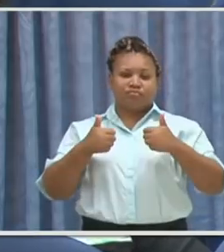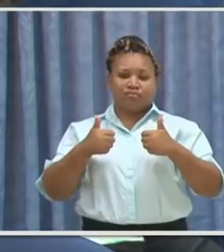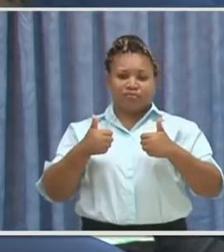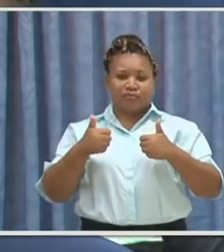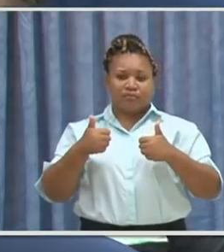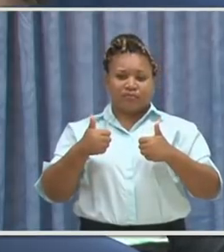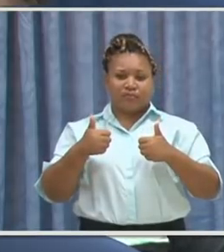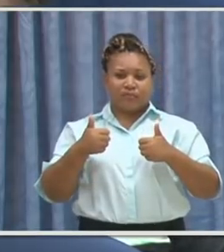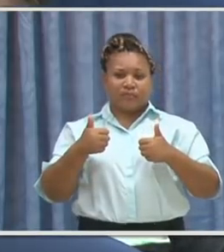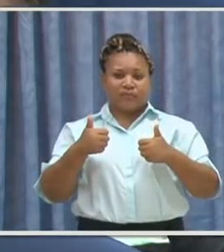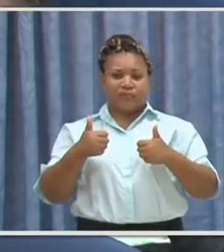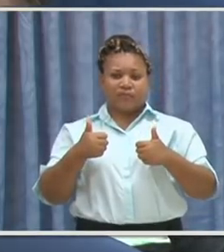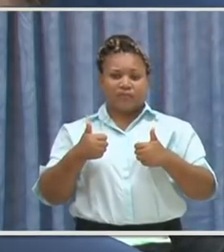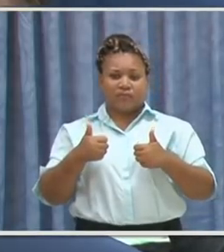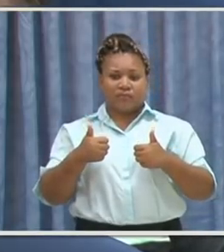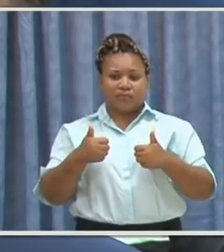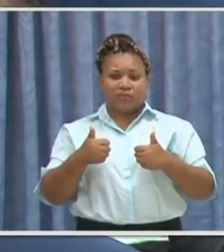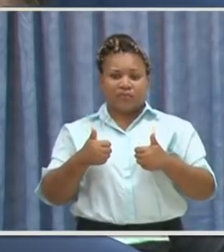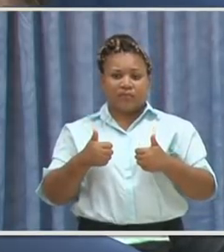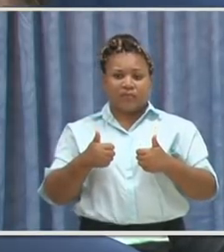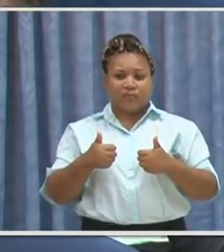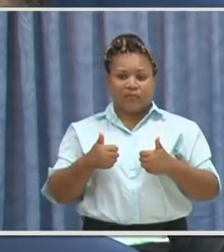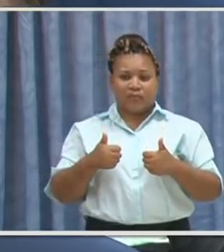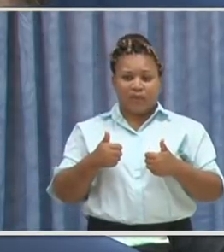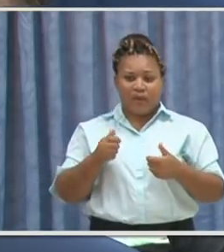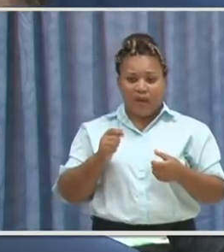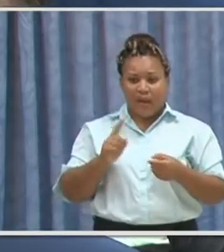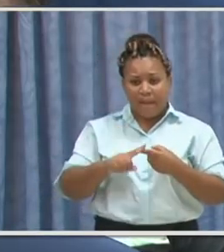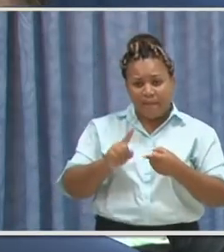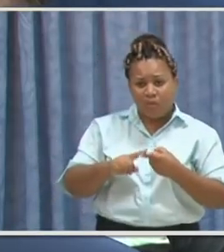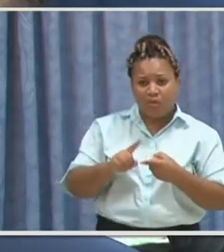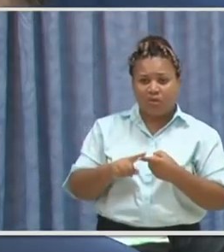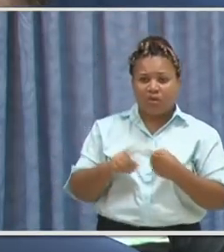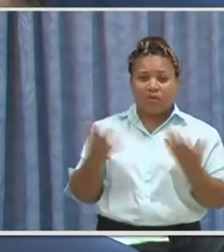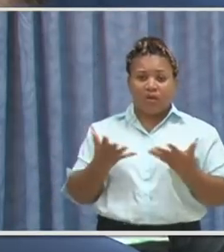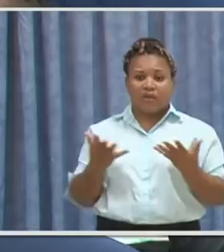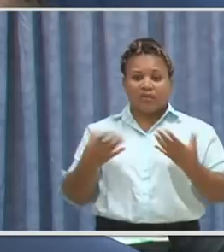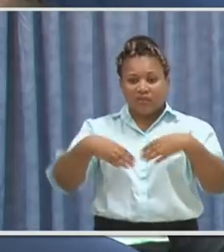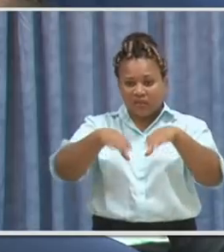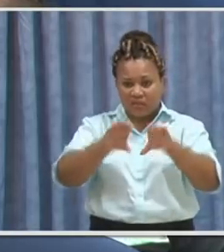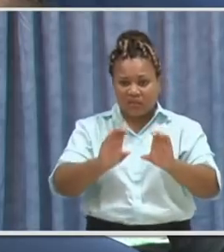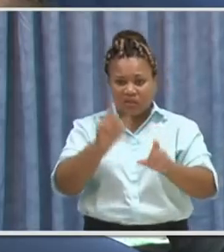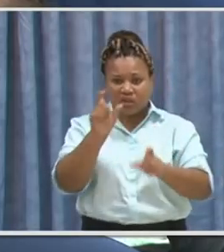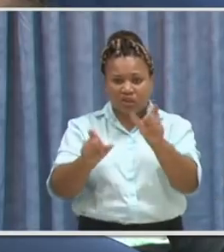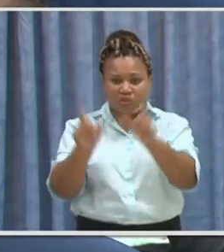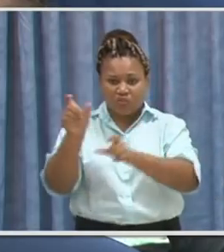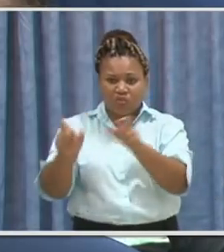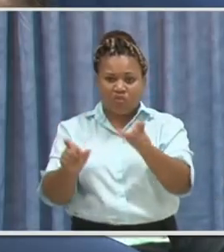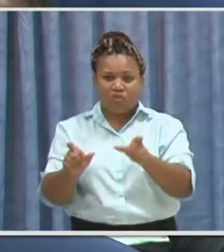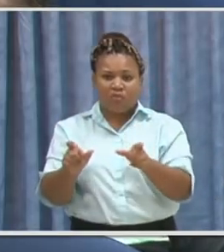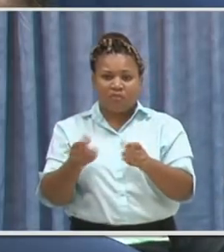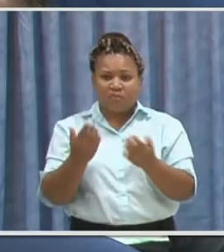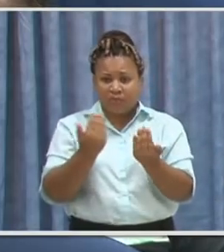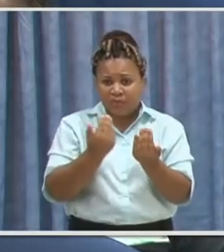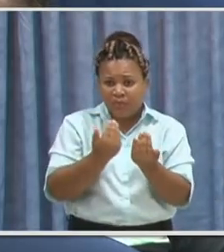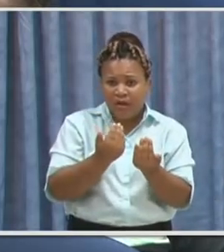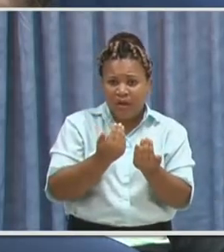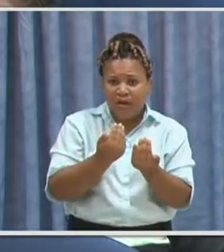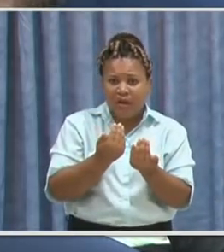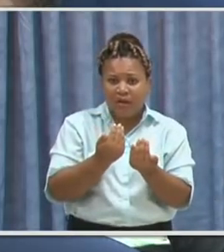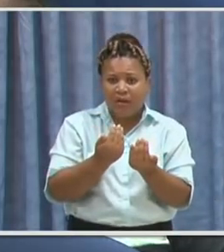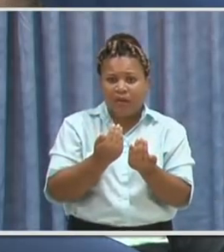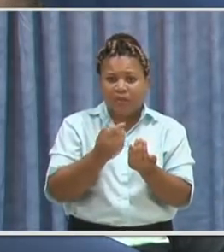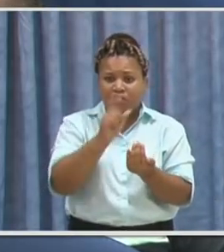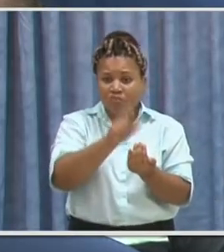respecté et ça qui tout population respecté c'est une apologie mon quoi population c'est celle deserve une